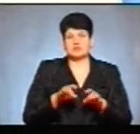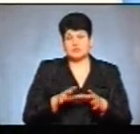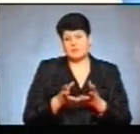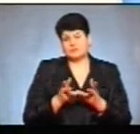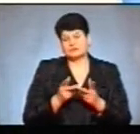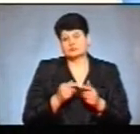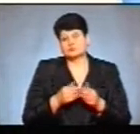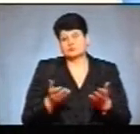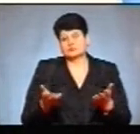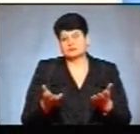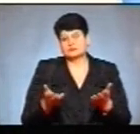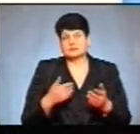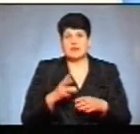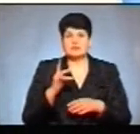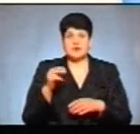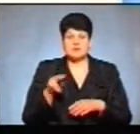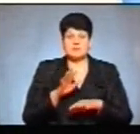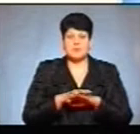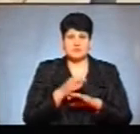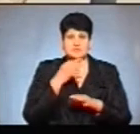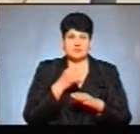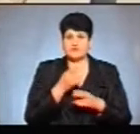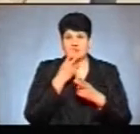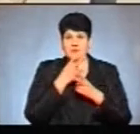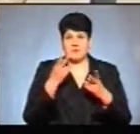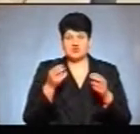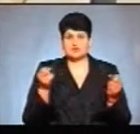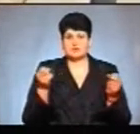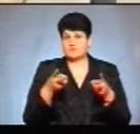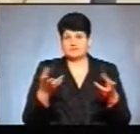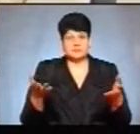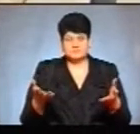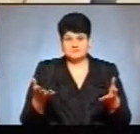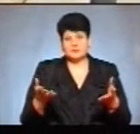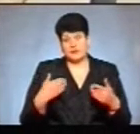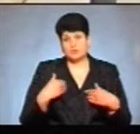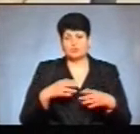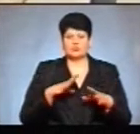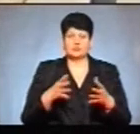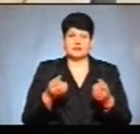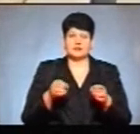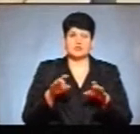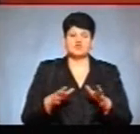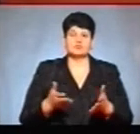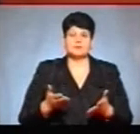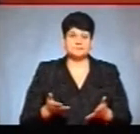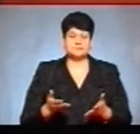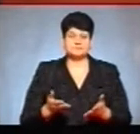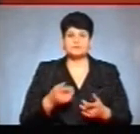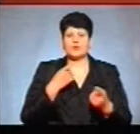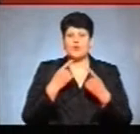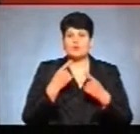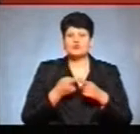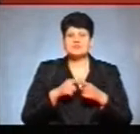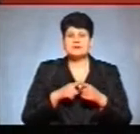прорахували, Нацбанк сказав, що він не бачить великих ризиків інфляції. І ми тоді було прийнято ось це рішення. Тобто говорити, що